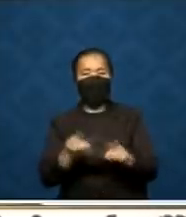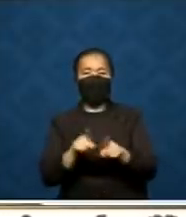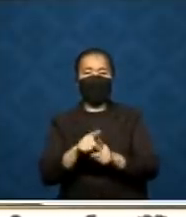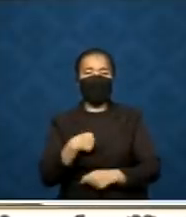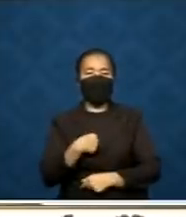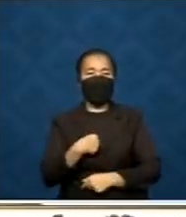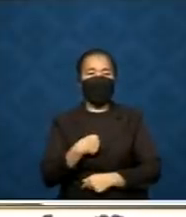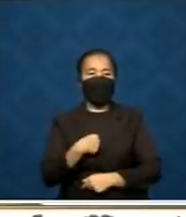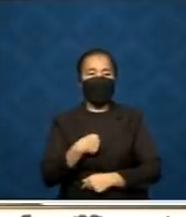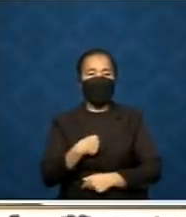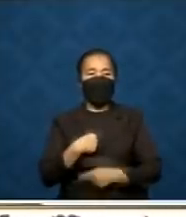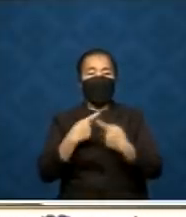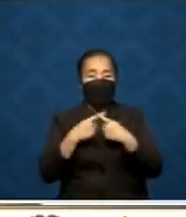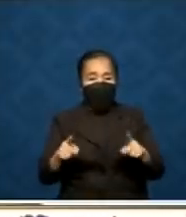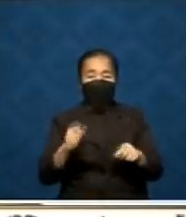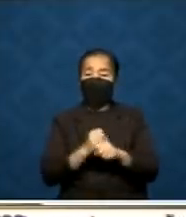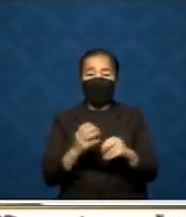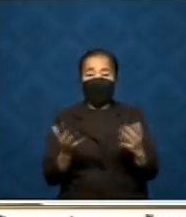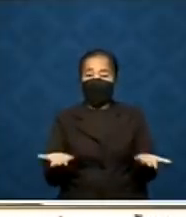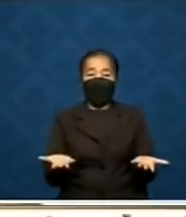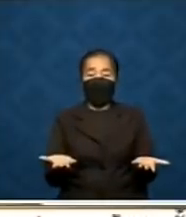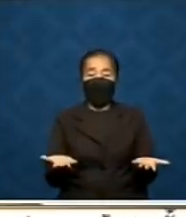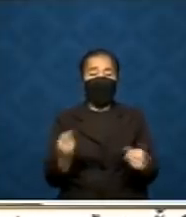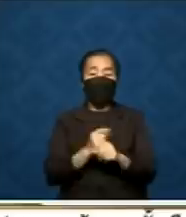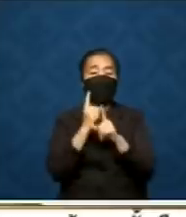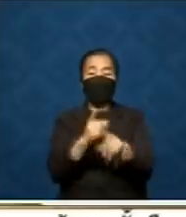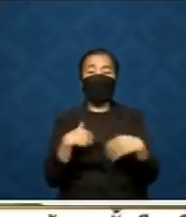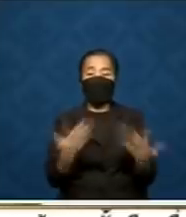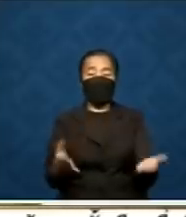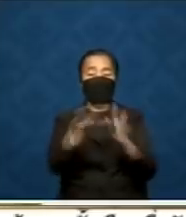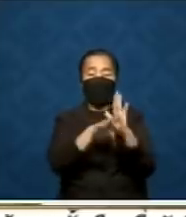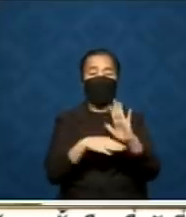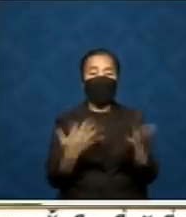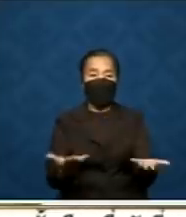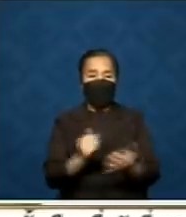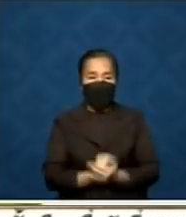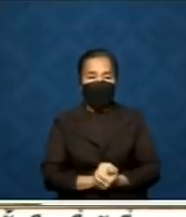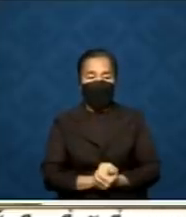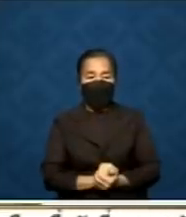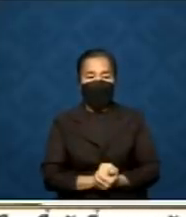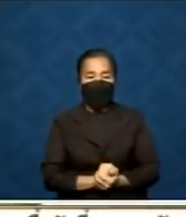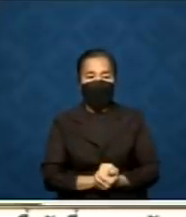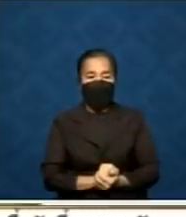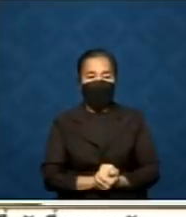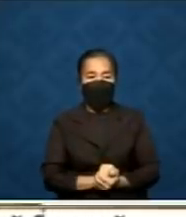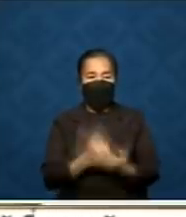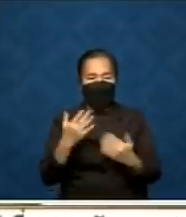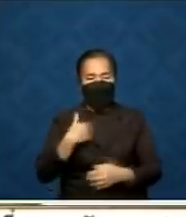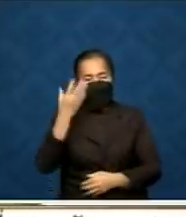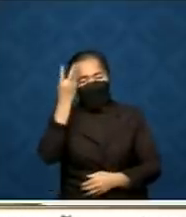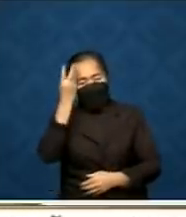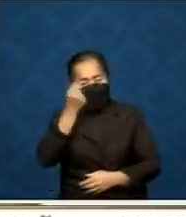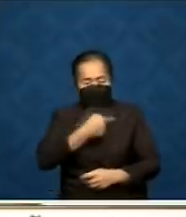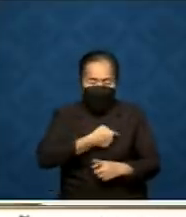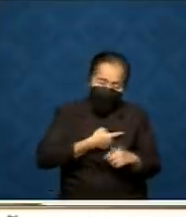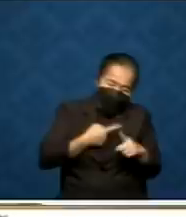อาทิตย์ต่อไปจะทำยังไงได้ผมก็ทำได้เท่านี้ดีแล้วที่คิดแล้วก็ปวดใจมาก